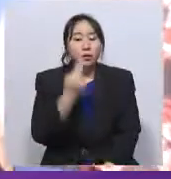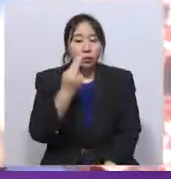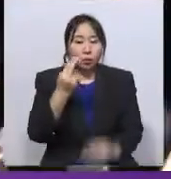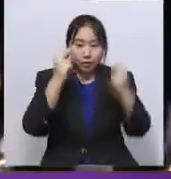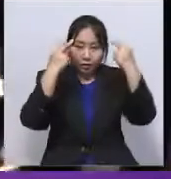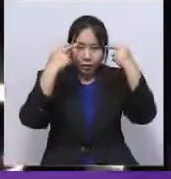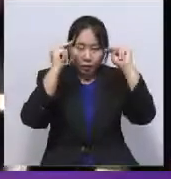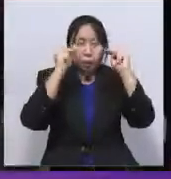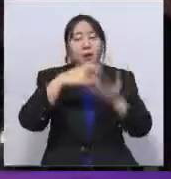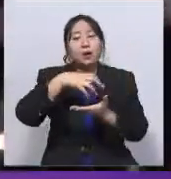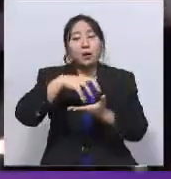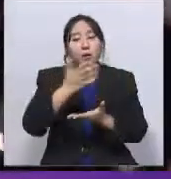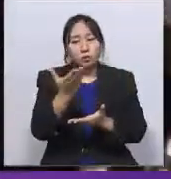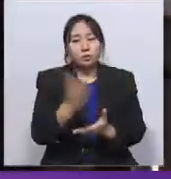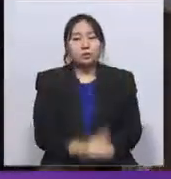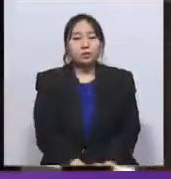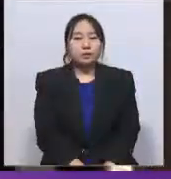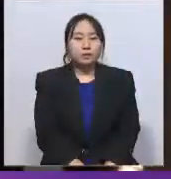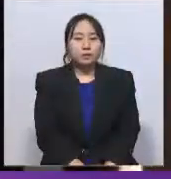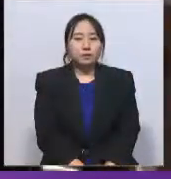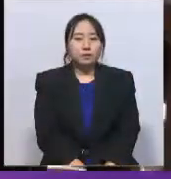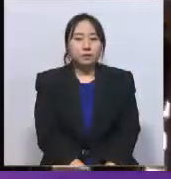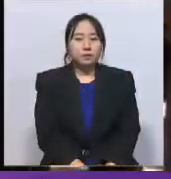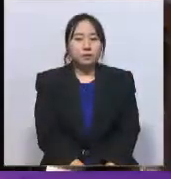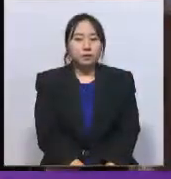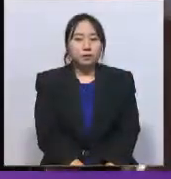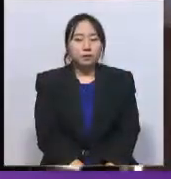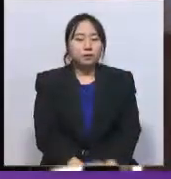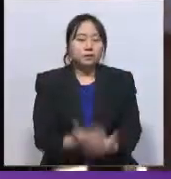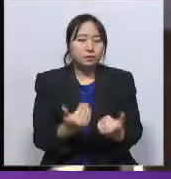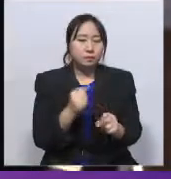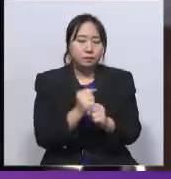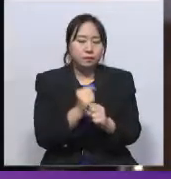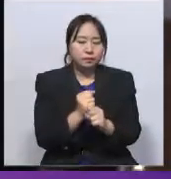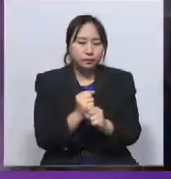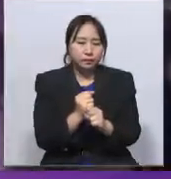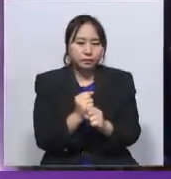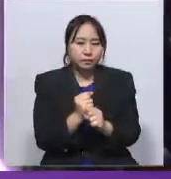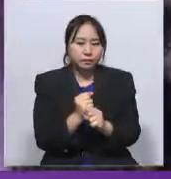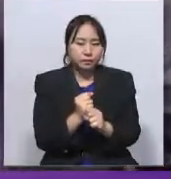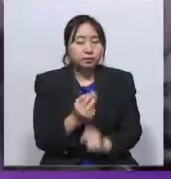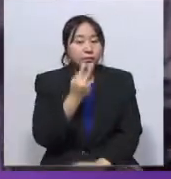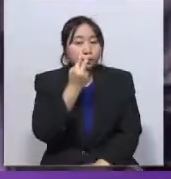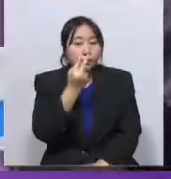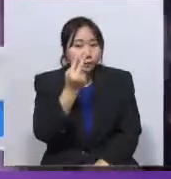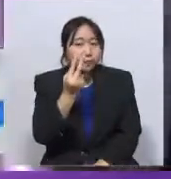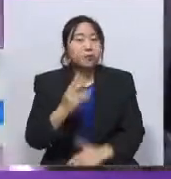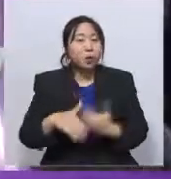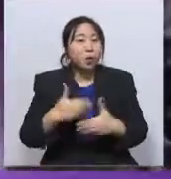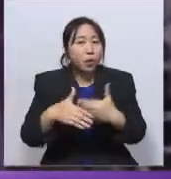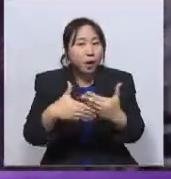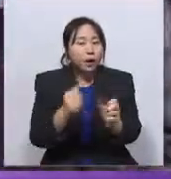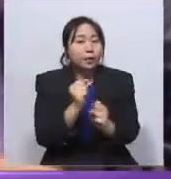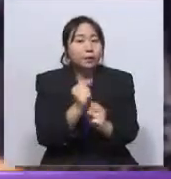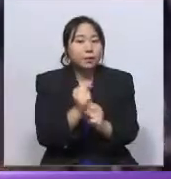เพิ่มเติมบางช่วงบางตอนจากนายกรัฐมนตรีค่ะ อาจารย์ทำได้ยอดเยี่ยมก็เห็นความก้าวหน้าเห็นผลงาน